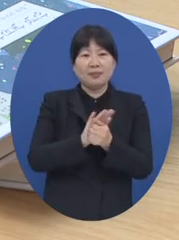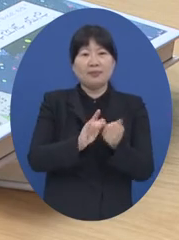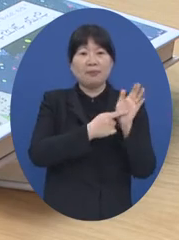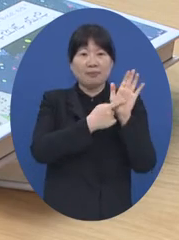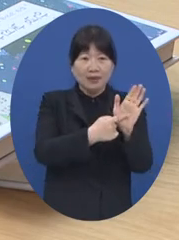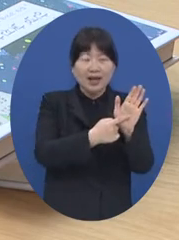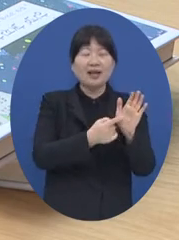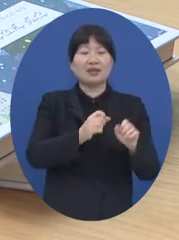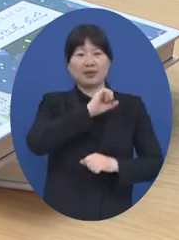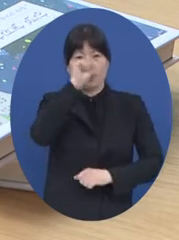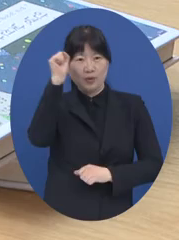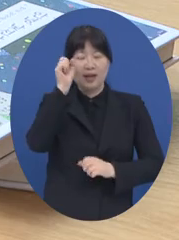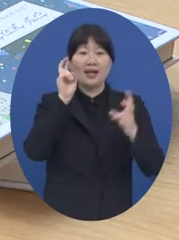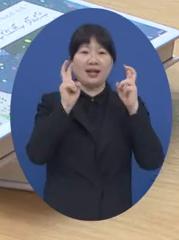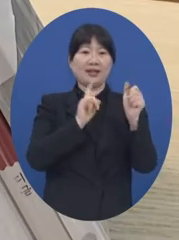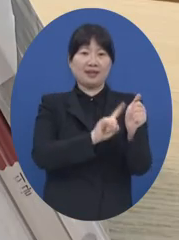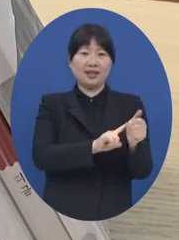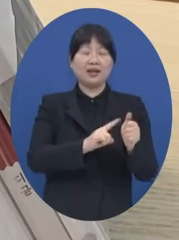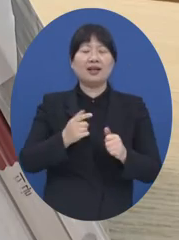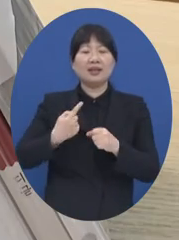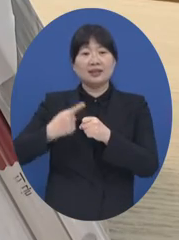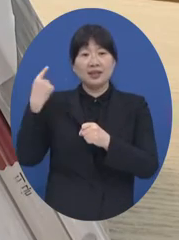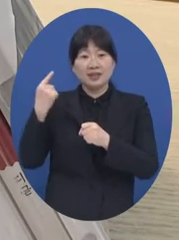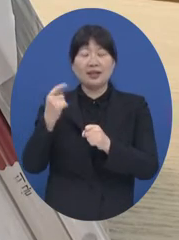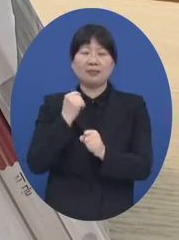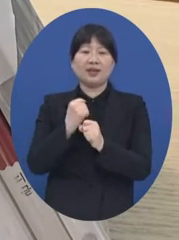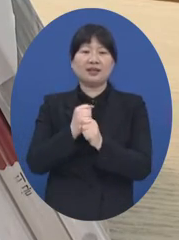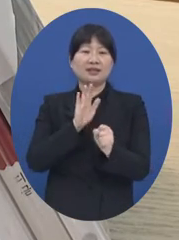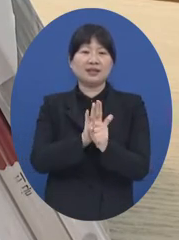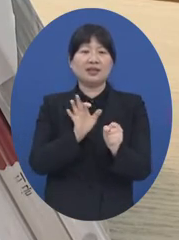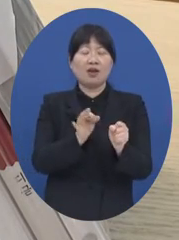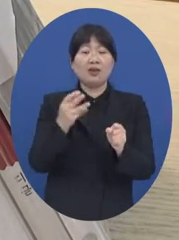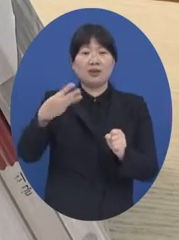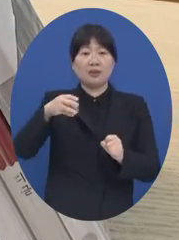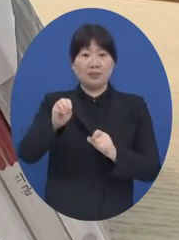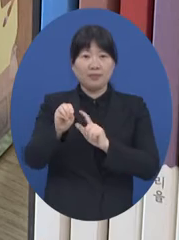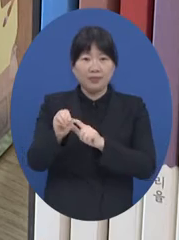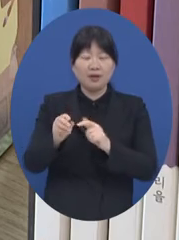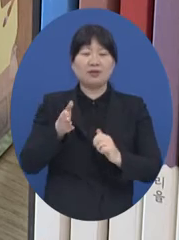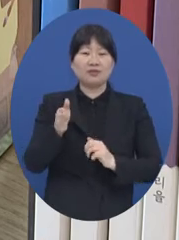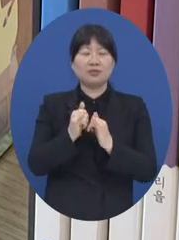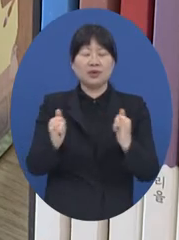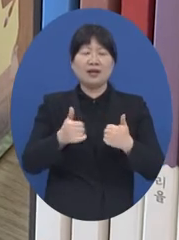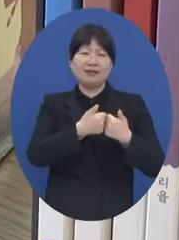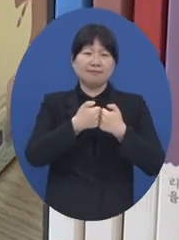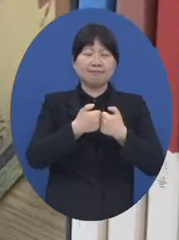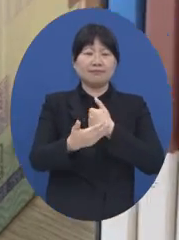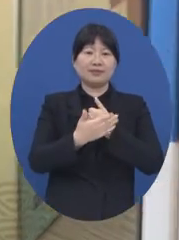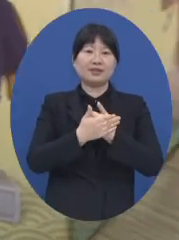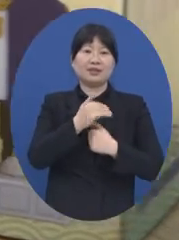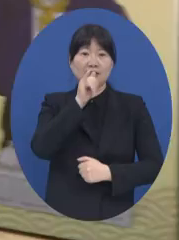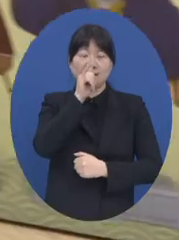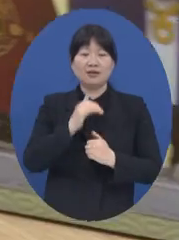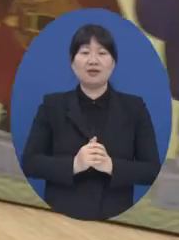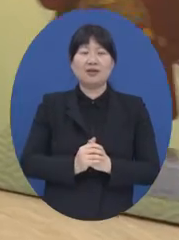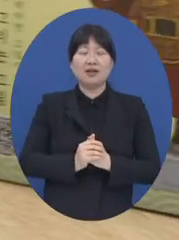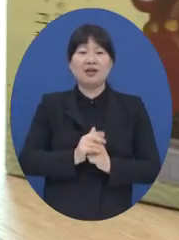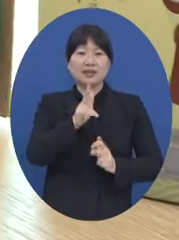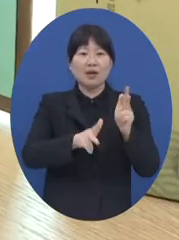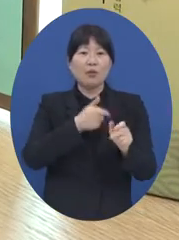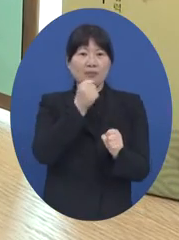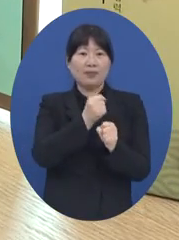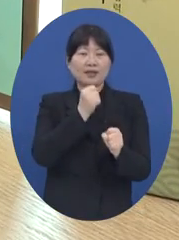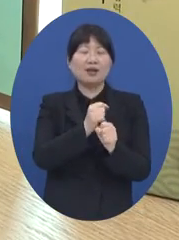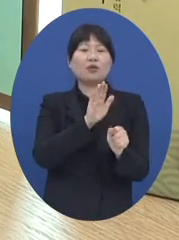스타 척 지난해 경기도 로부터 제작지원 금 3천만 원과 전문가 컨설팅 을 지원받으며 사업화하는 데